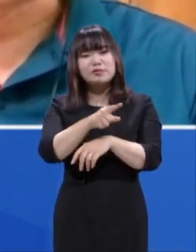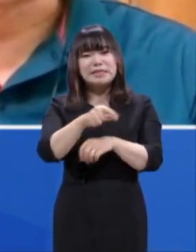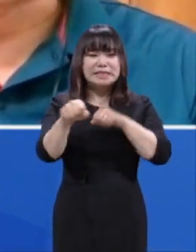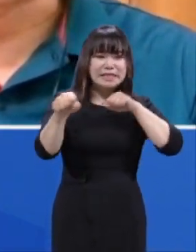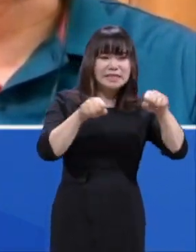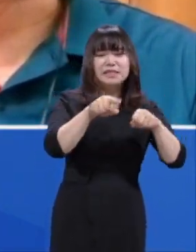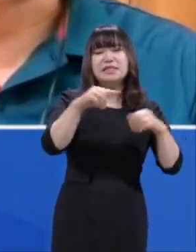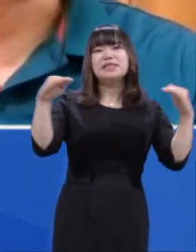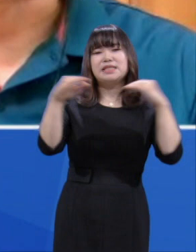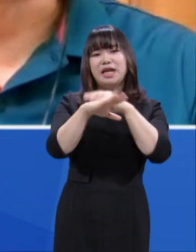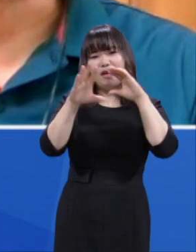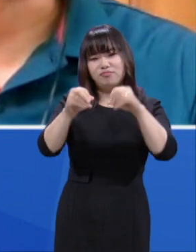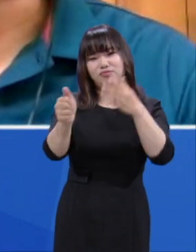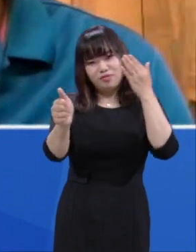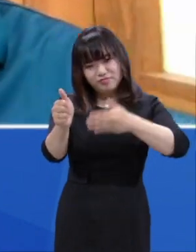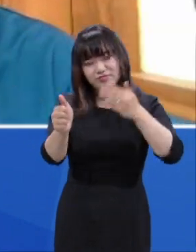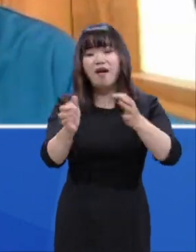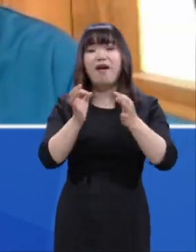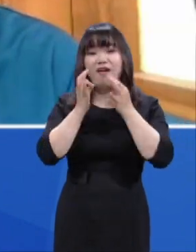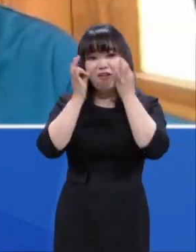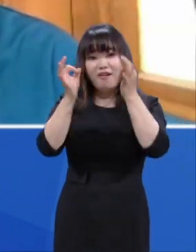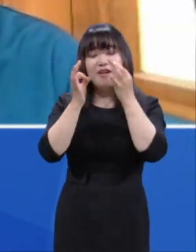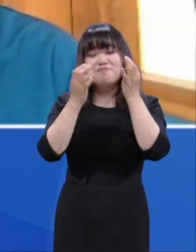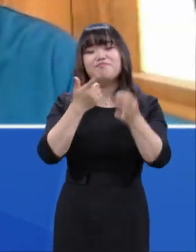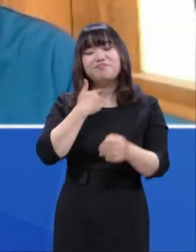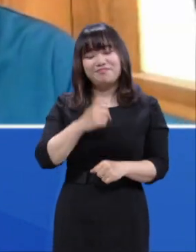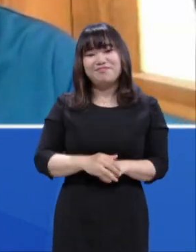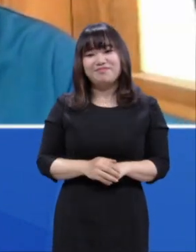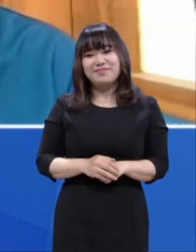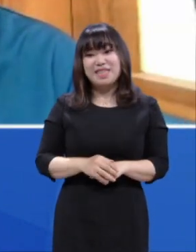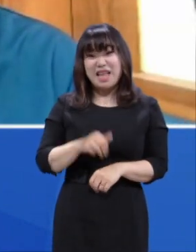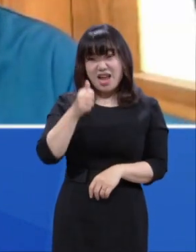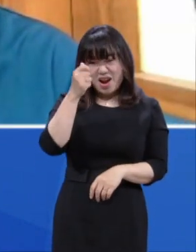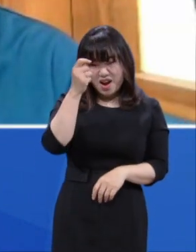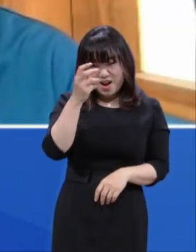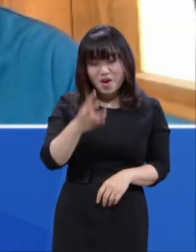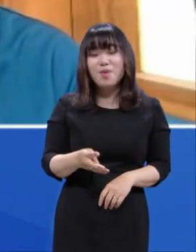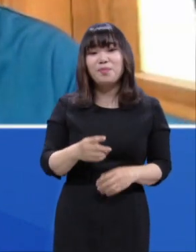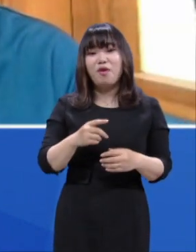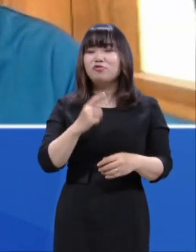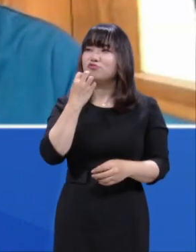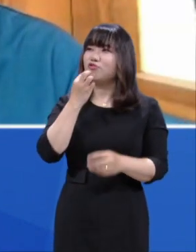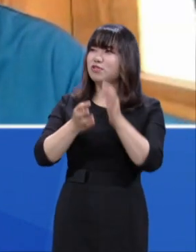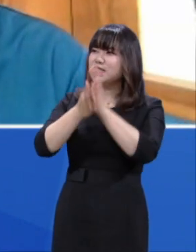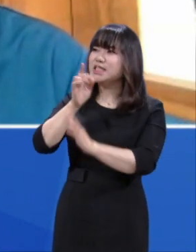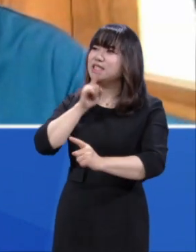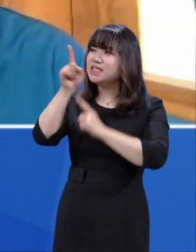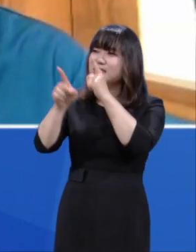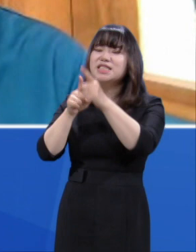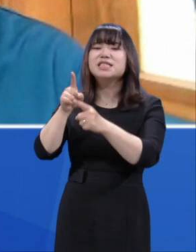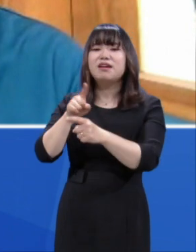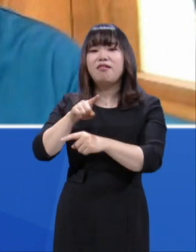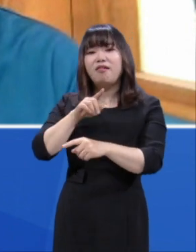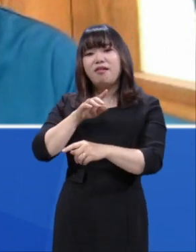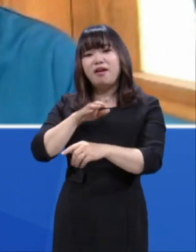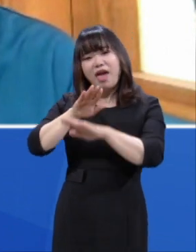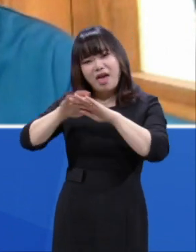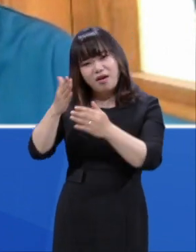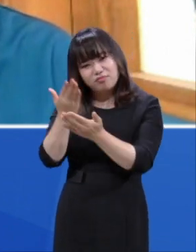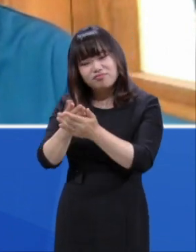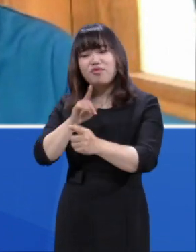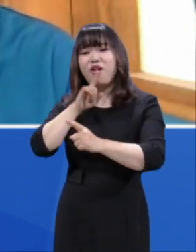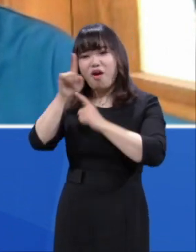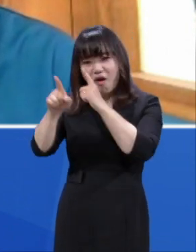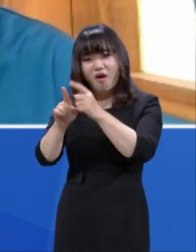활동으로 진행하게 되었습니다. 네, 이 사업을 여러 차례 주민들이 서울시에 건의한 걸로 알고 있습니다. 지난 주말과